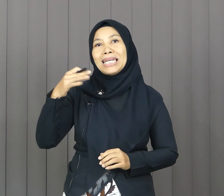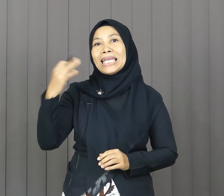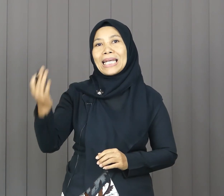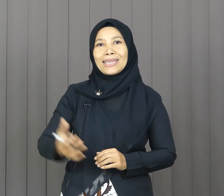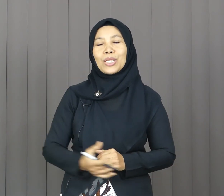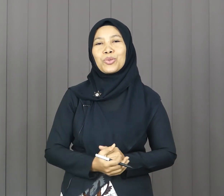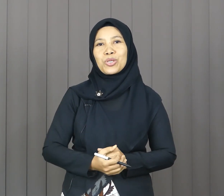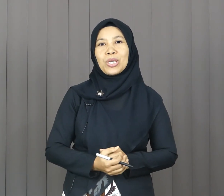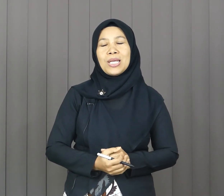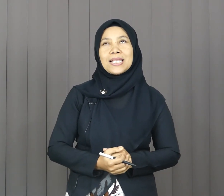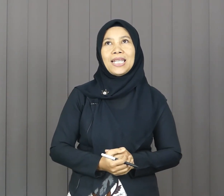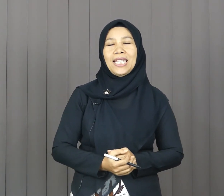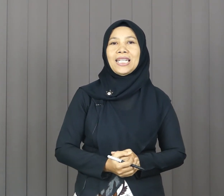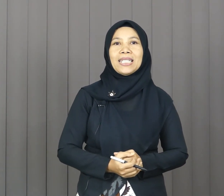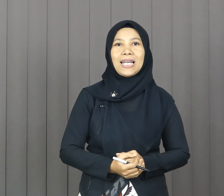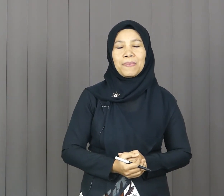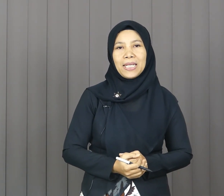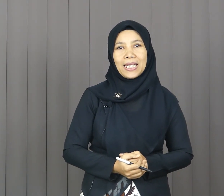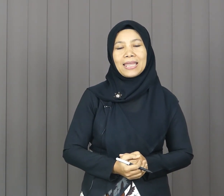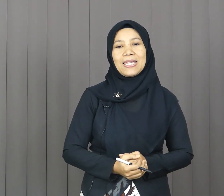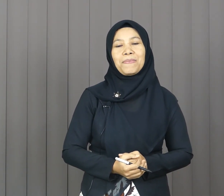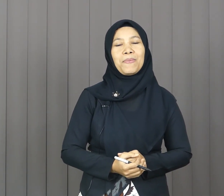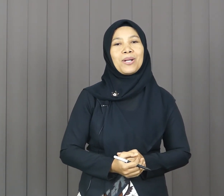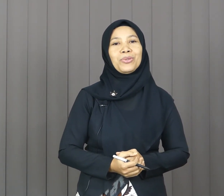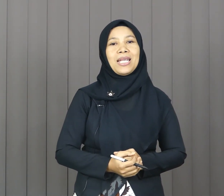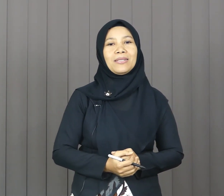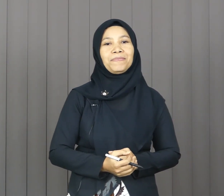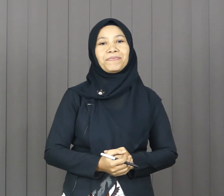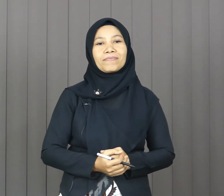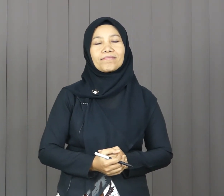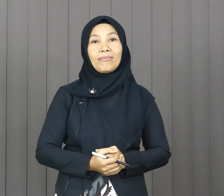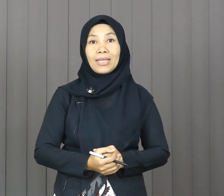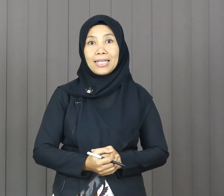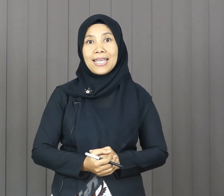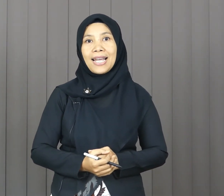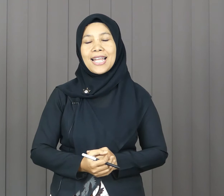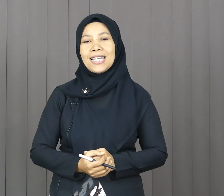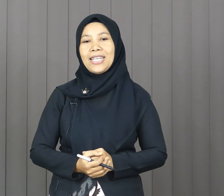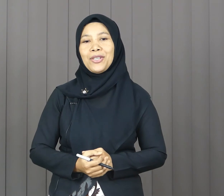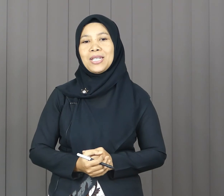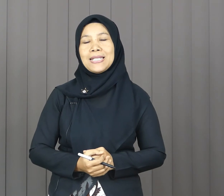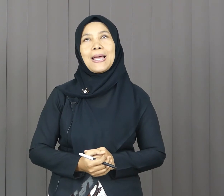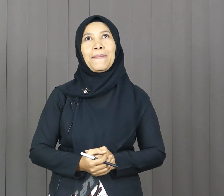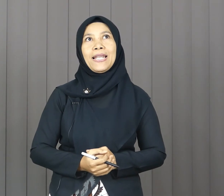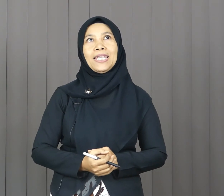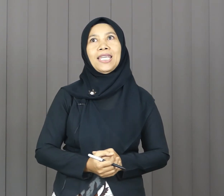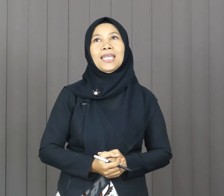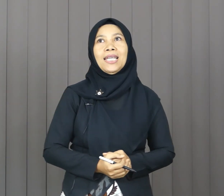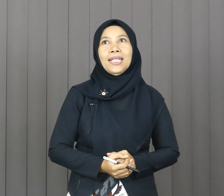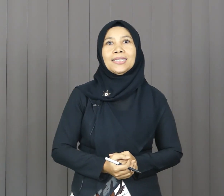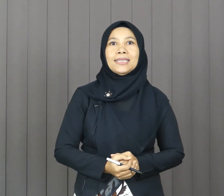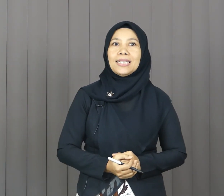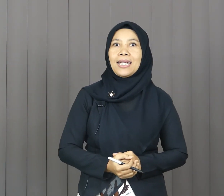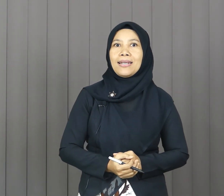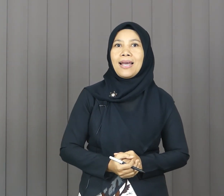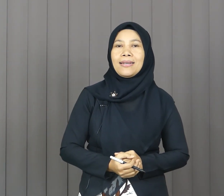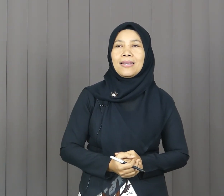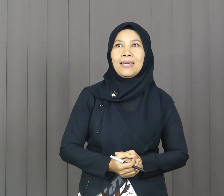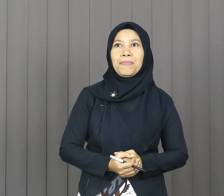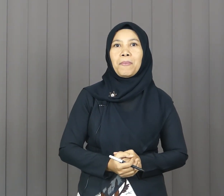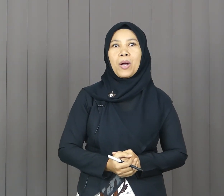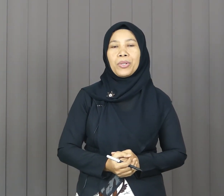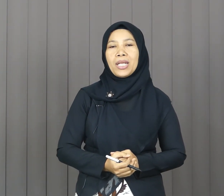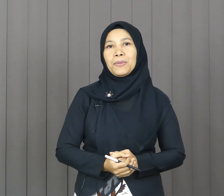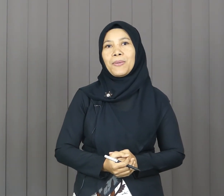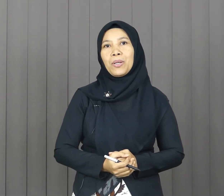memang meningkat terus seiring dengan meningkatnya pembangunan yang ada di Indonesia, apalagi dengan